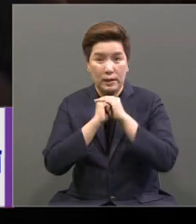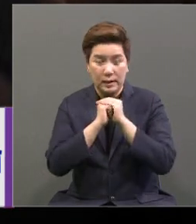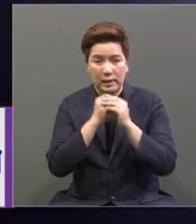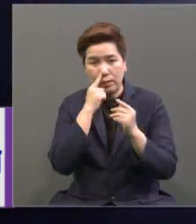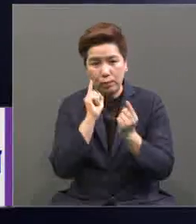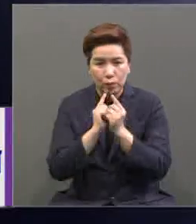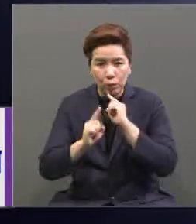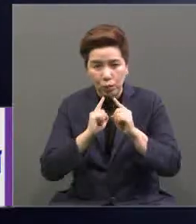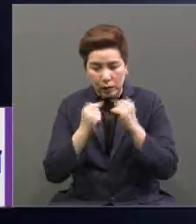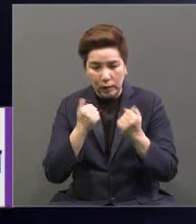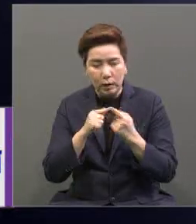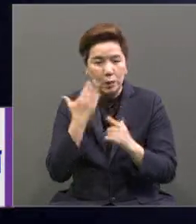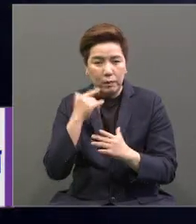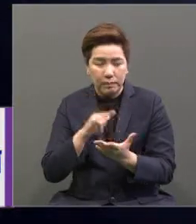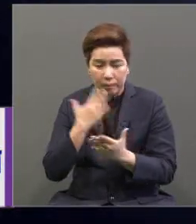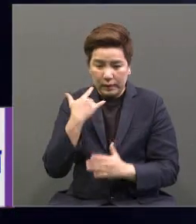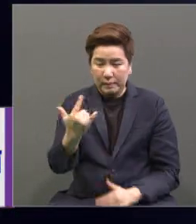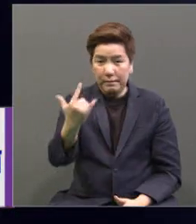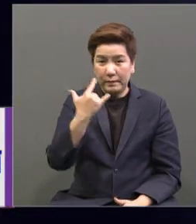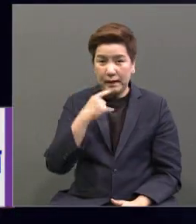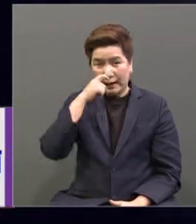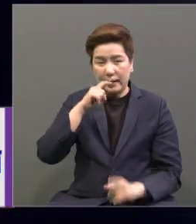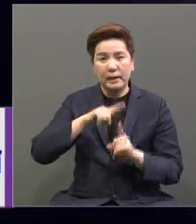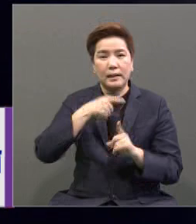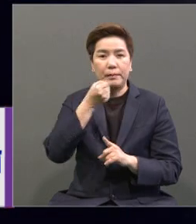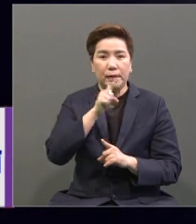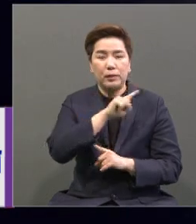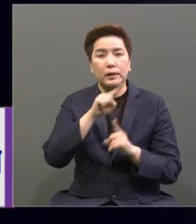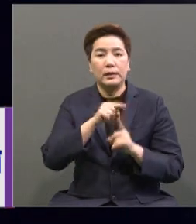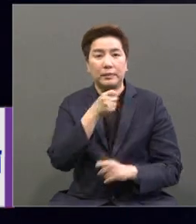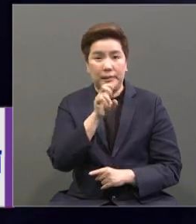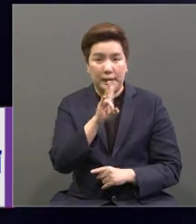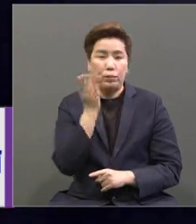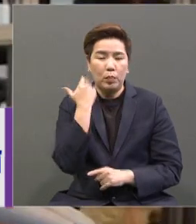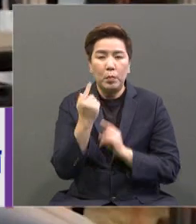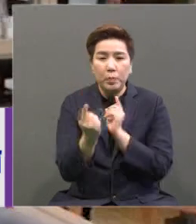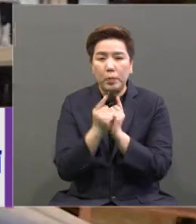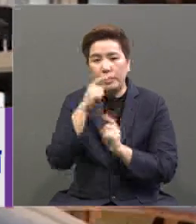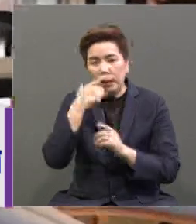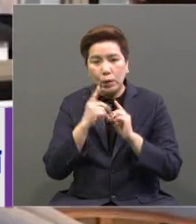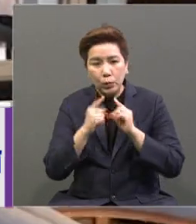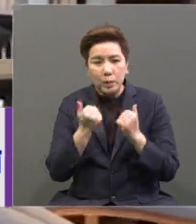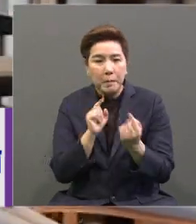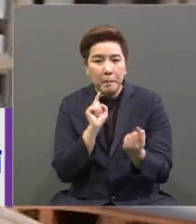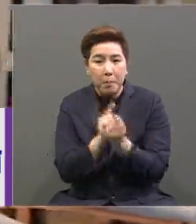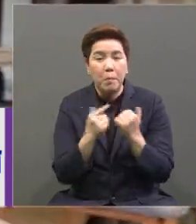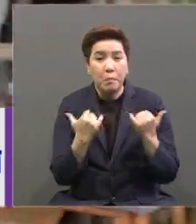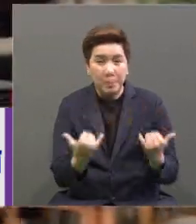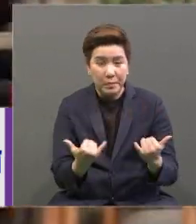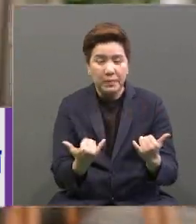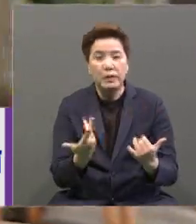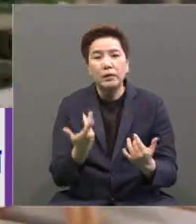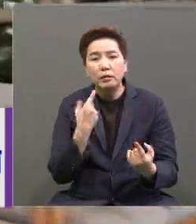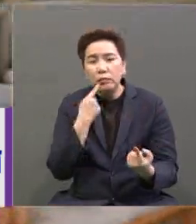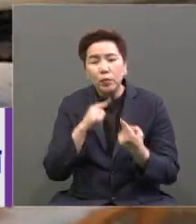เจ้อเจียงนะคะจากการที่มาเยือนไทยในวันที่ 17พฤศจิกายนที่ผ่านมาค่ะซึ่งการพบปะกันในครั้งนี้เนี่ย